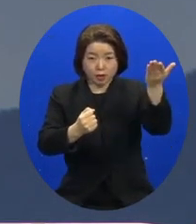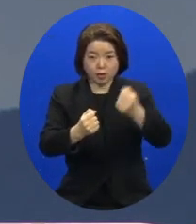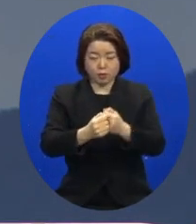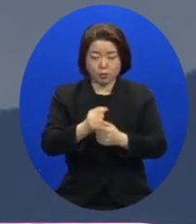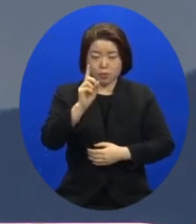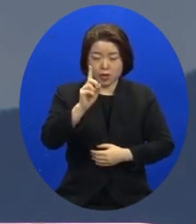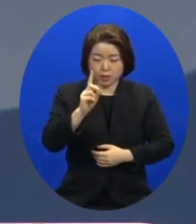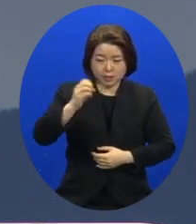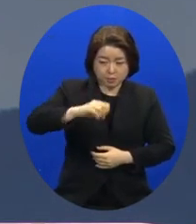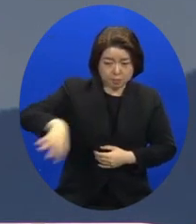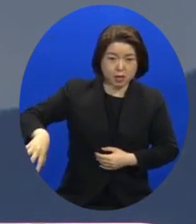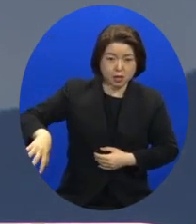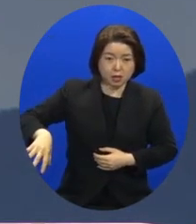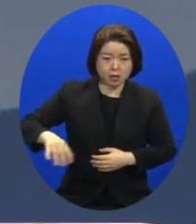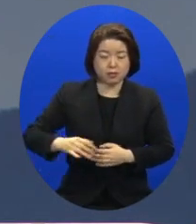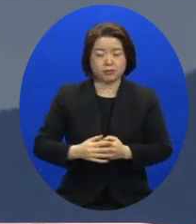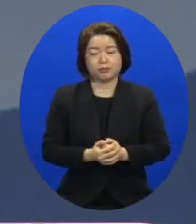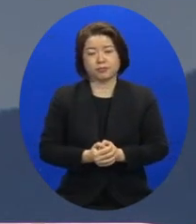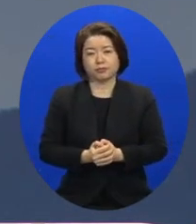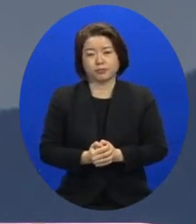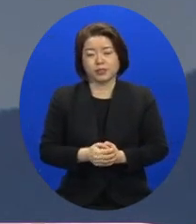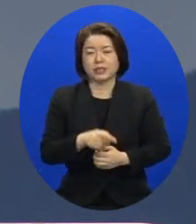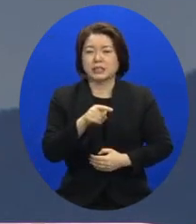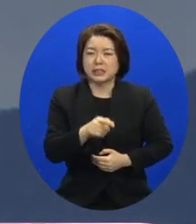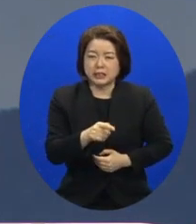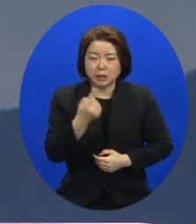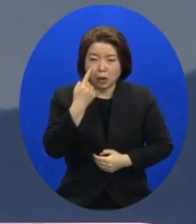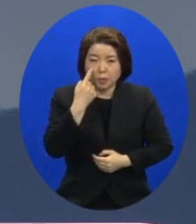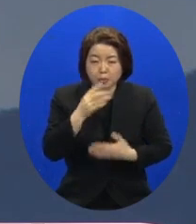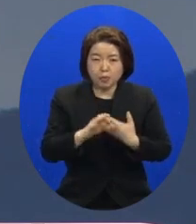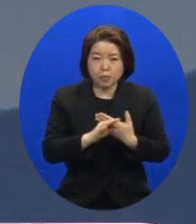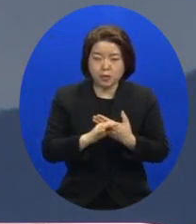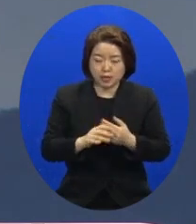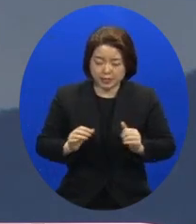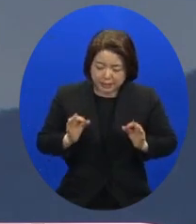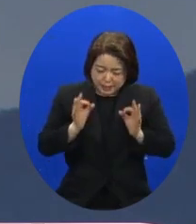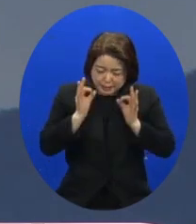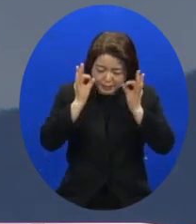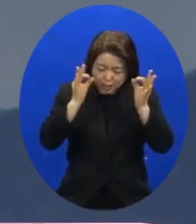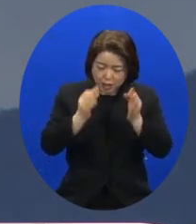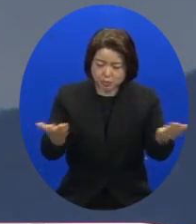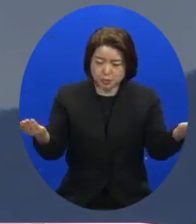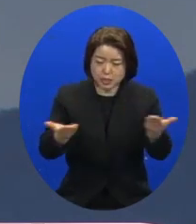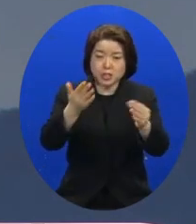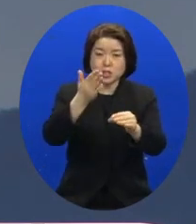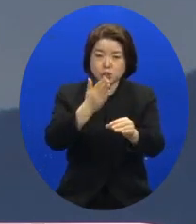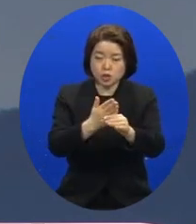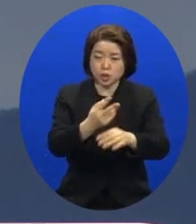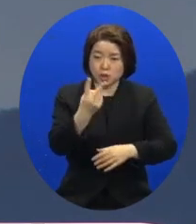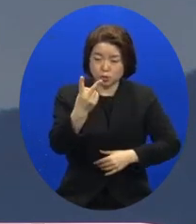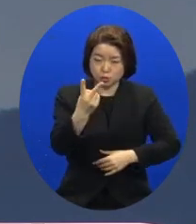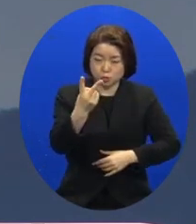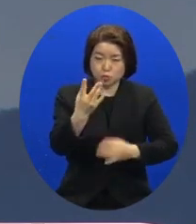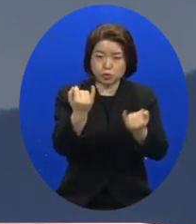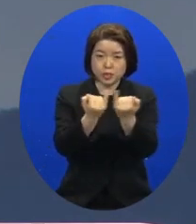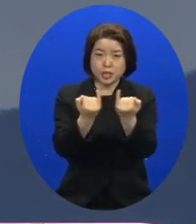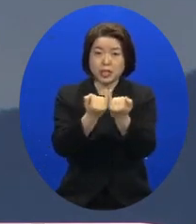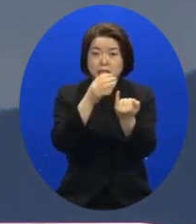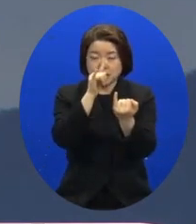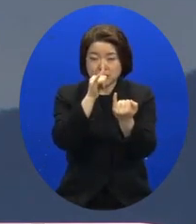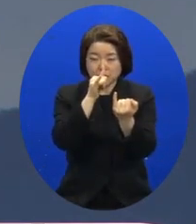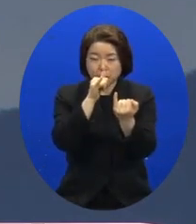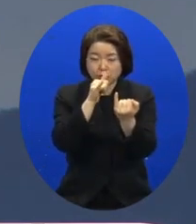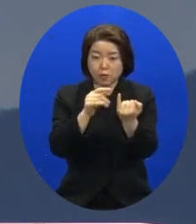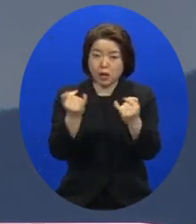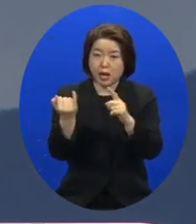하나는 버려둠을 당할 것이라. 여기 보면 열심히 일하던 두 여인이 있었습니다. 한